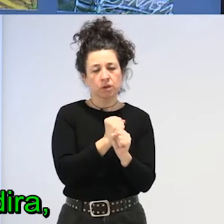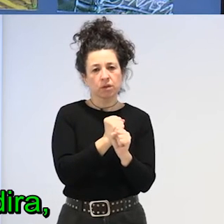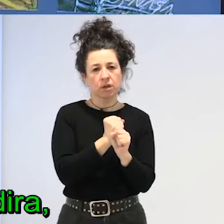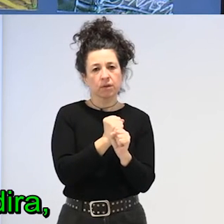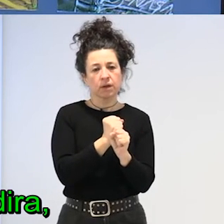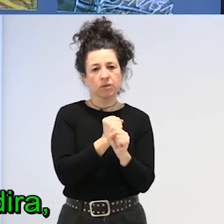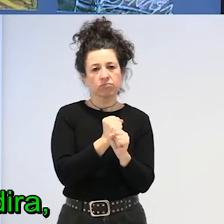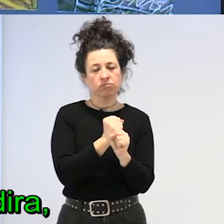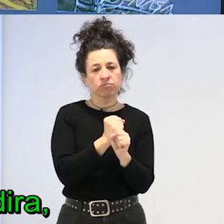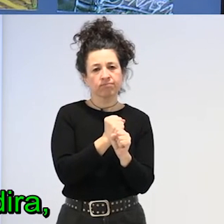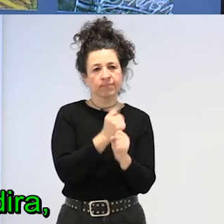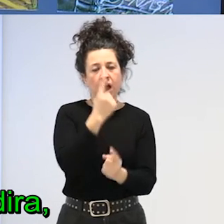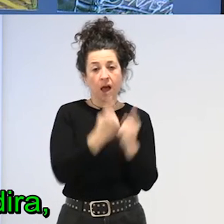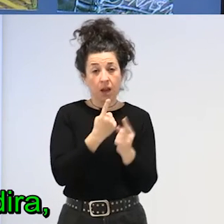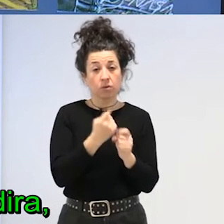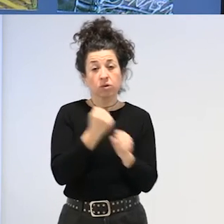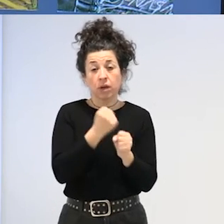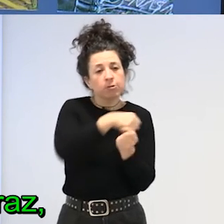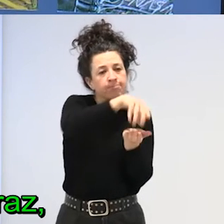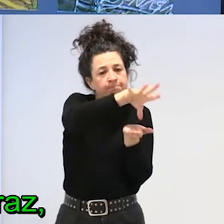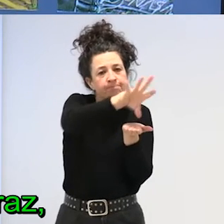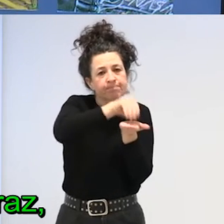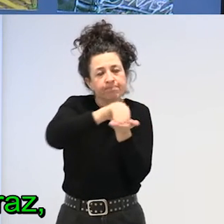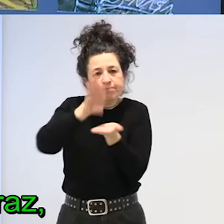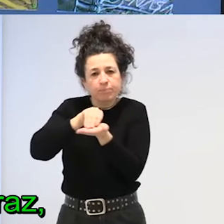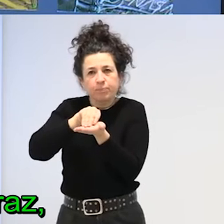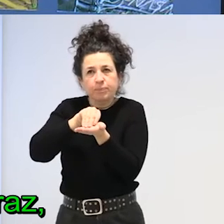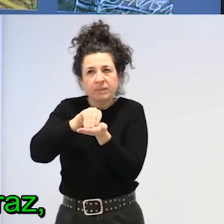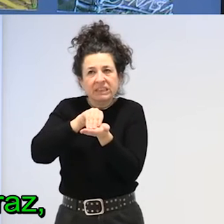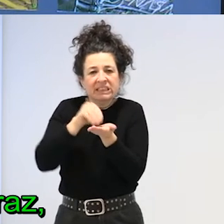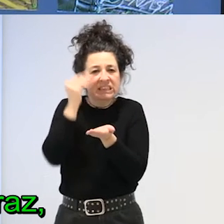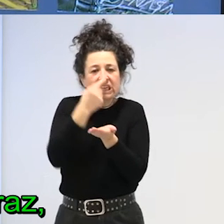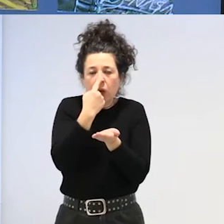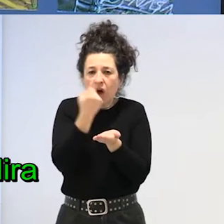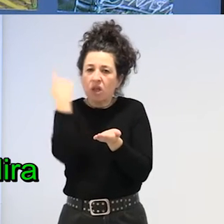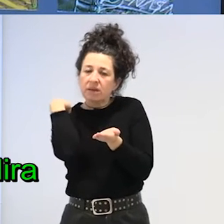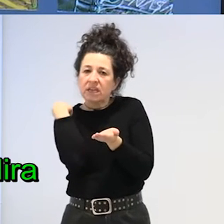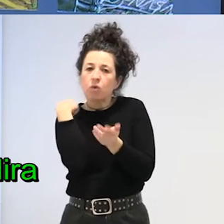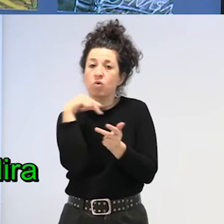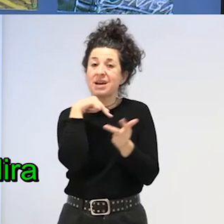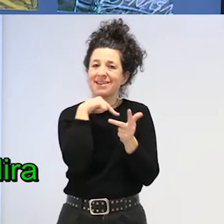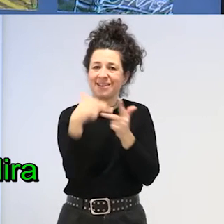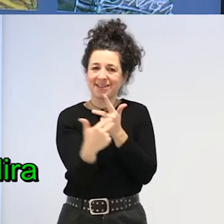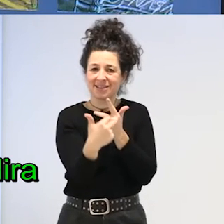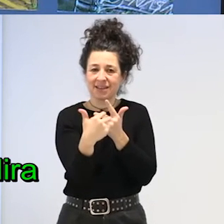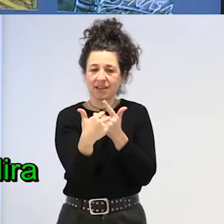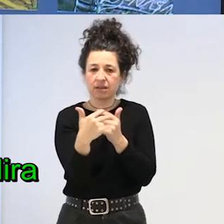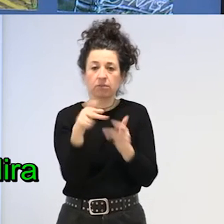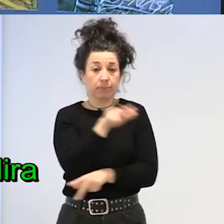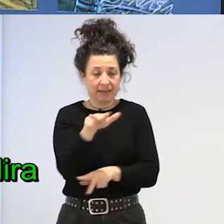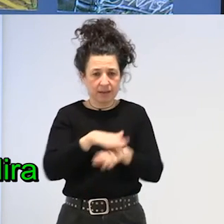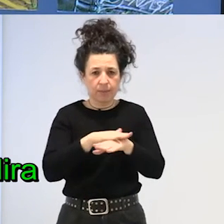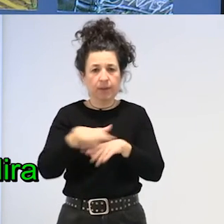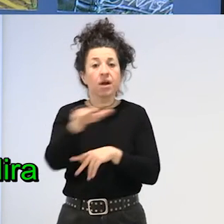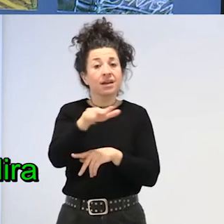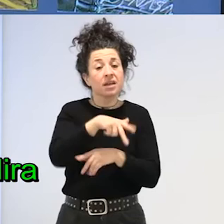bere lanak bildu, lan batzuk bildu egin dira, uste dut, iaz bildu zirela, gazteleraz, eta bueno, horiek